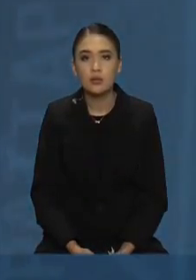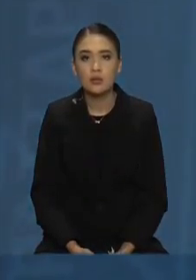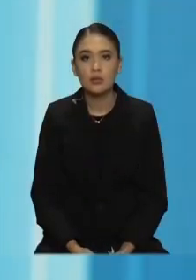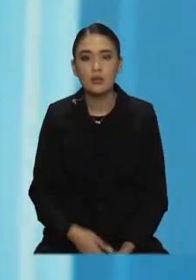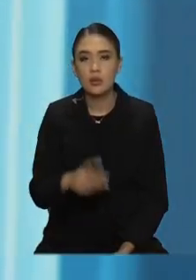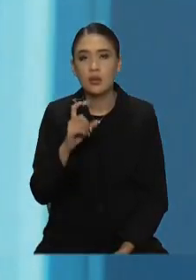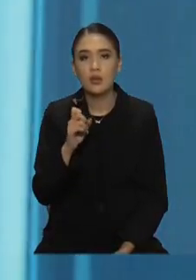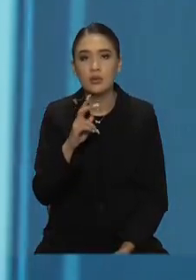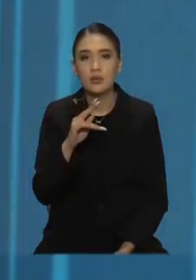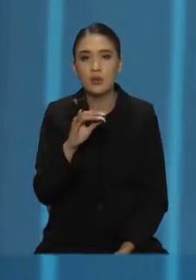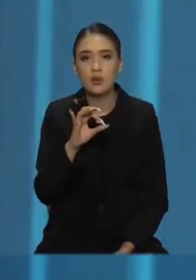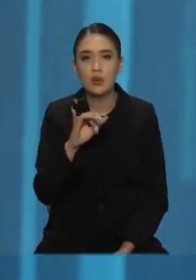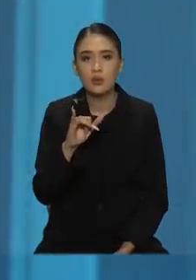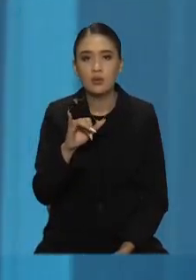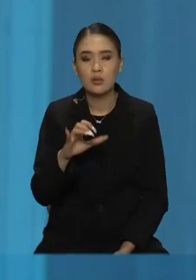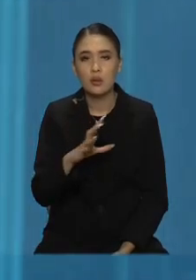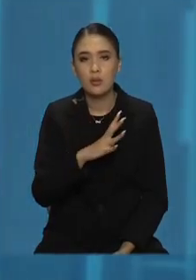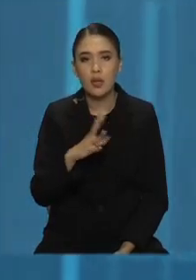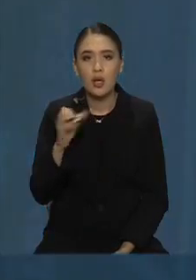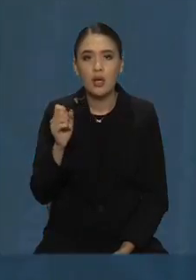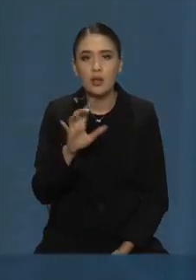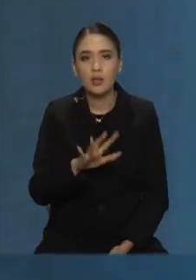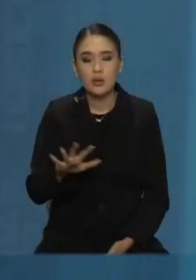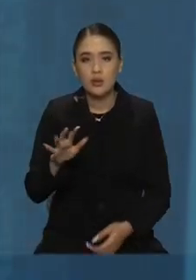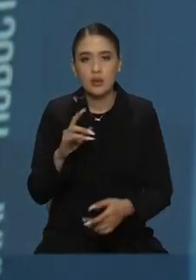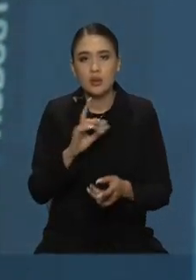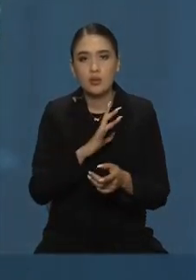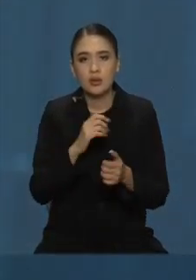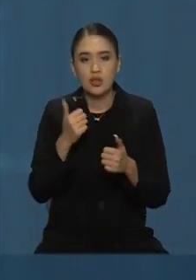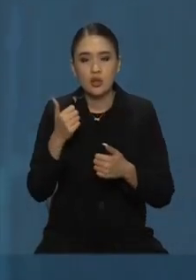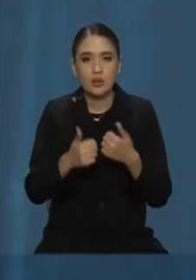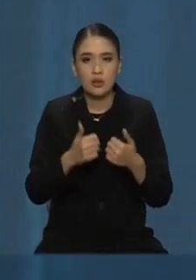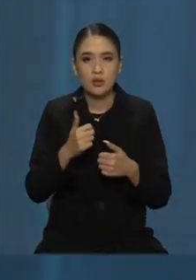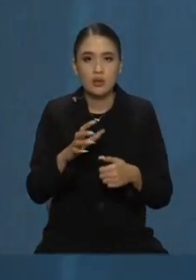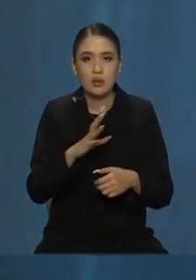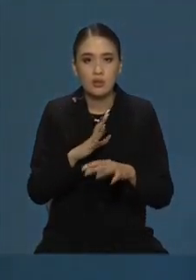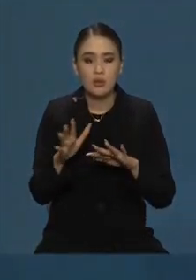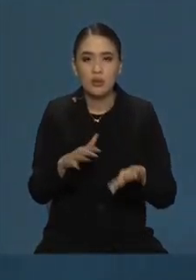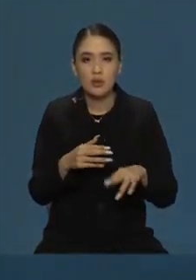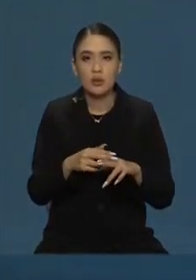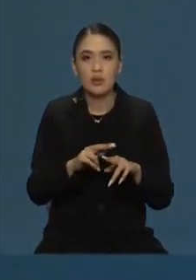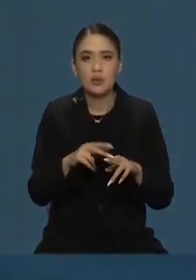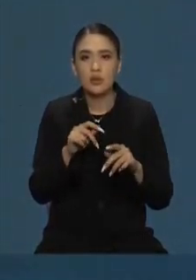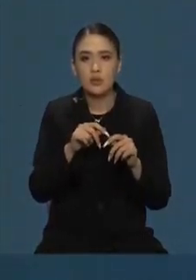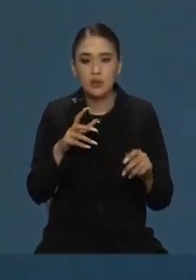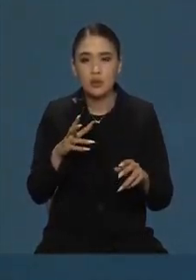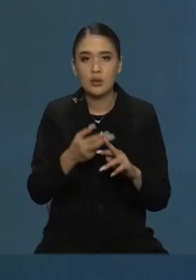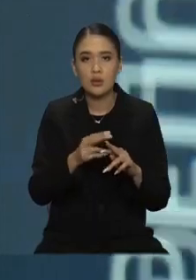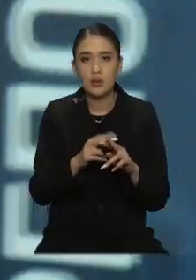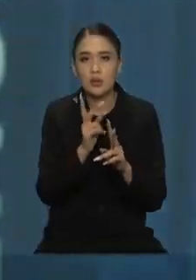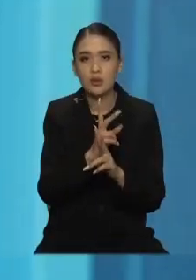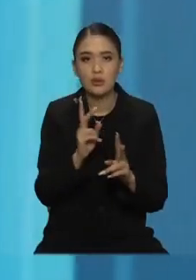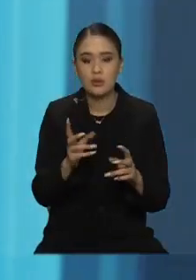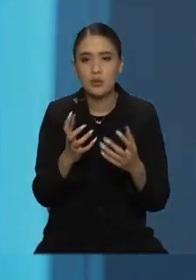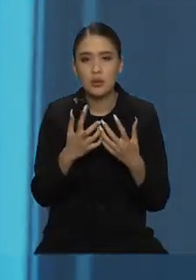Ханчжоуда өтіп жатқан Азия ойындарының кезекті жарыс күні аяқталды. Бұған дейін ел мерейін мергендер асырса, бүгін ескекшілер ешкімге